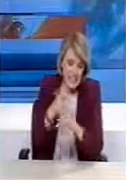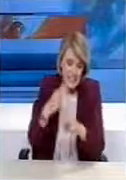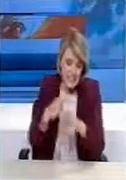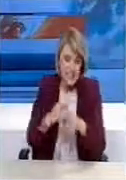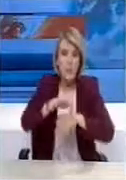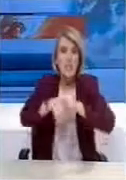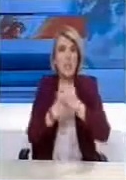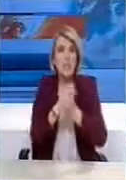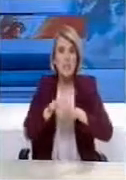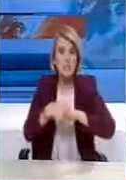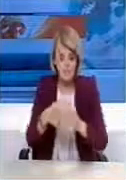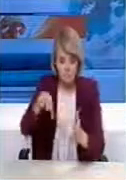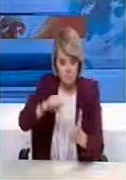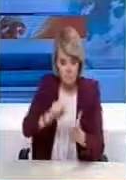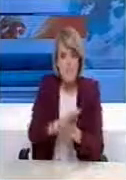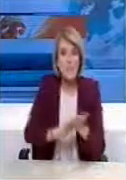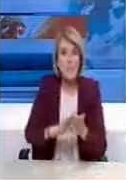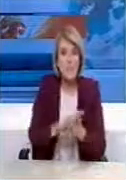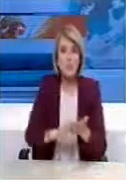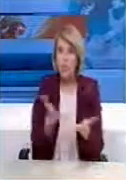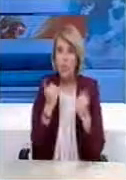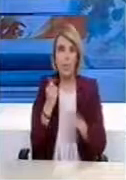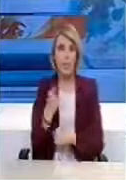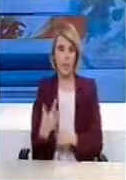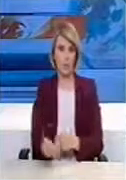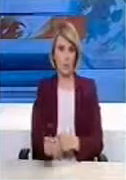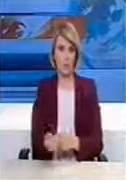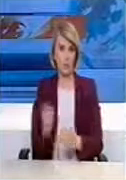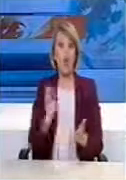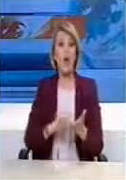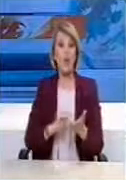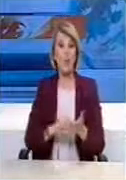χεριών. Είναι επίσης δύσκολο τα μέτρα κοινωνικής